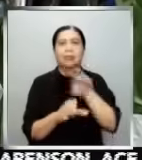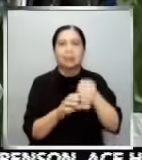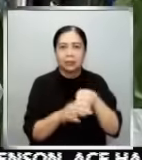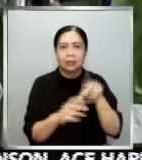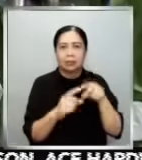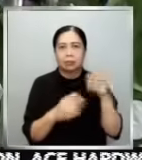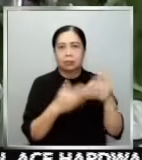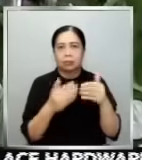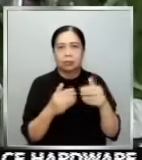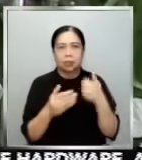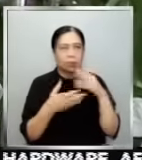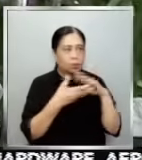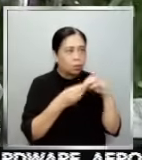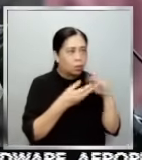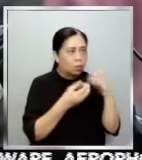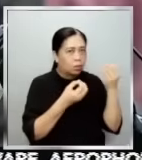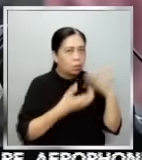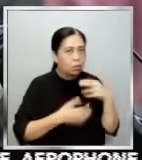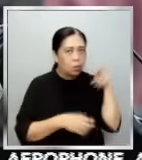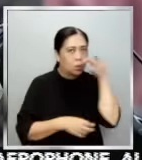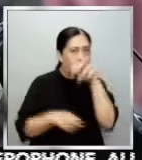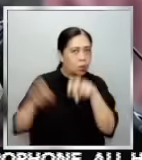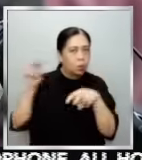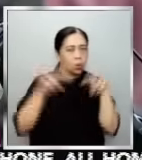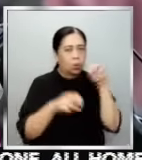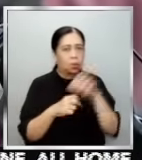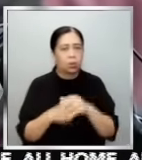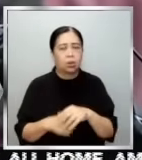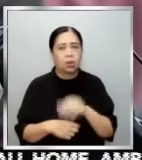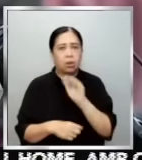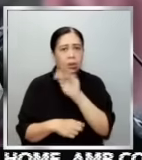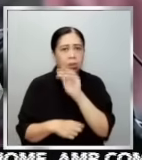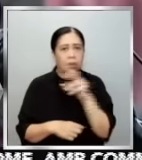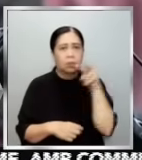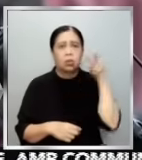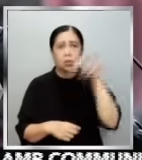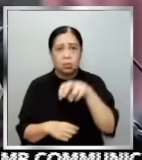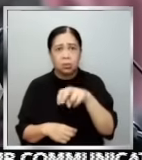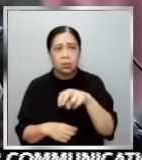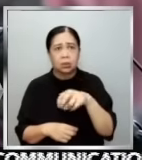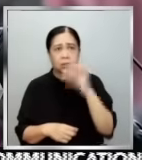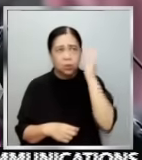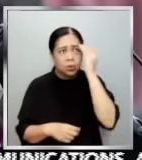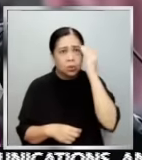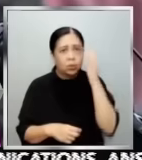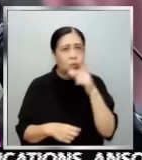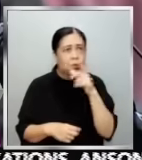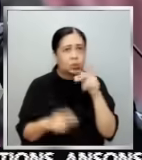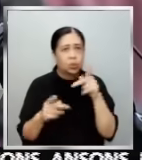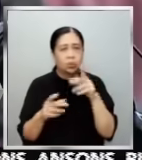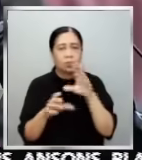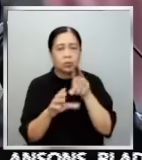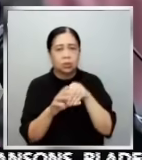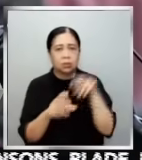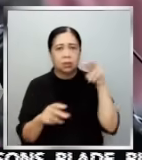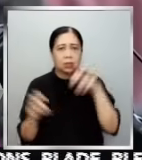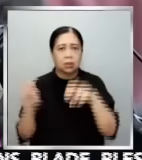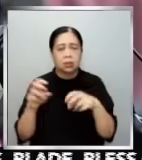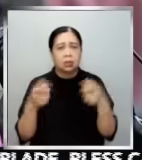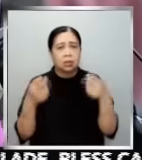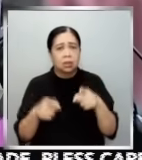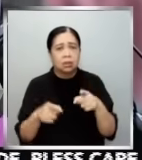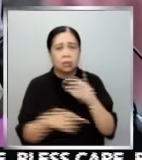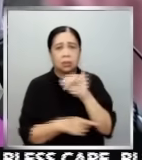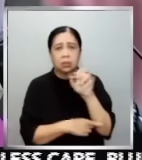batay sa kwento sa kanya ng mga nakakita panawagan sa mga nak nakakita nakao sa nangyari kay Jimboy